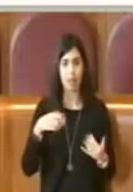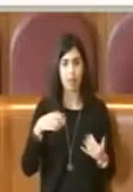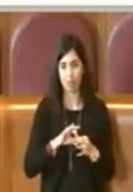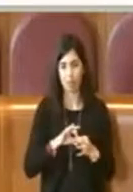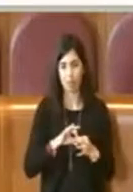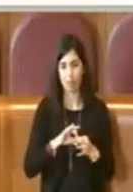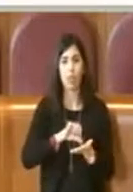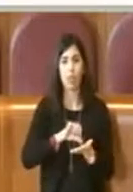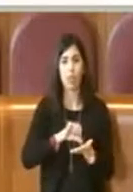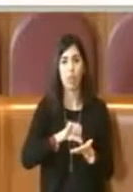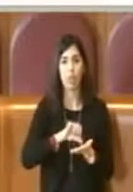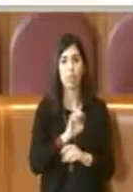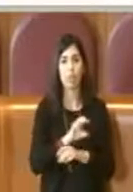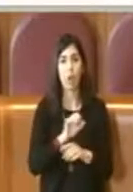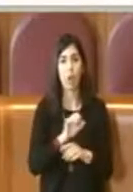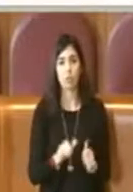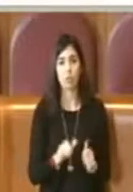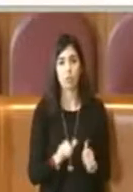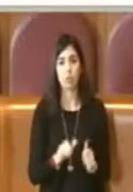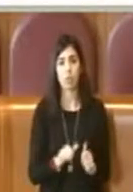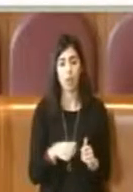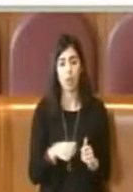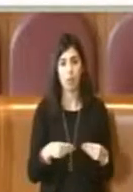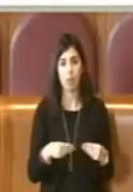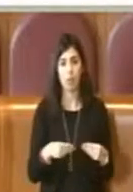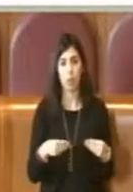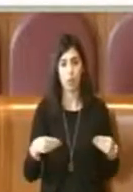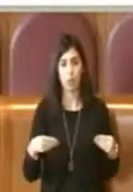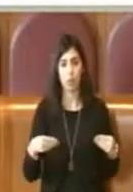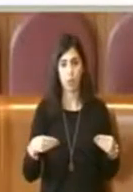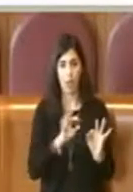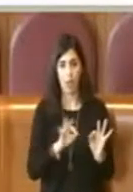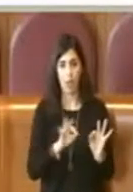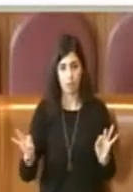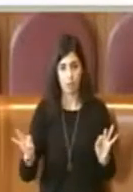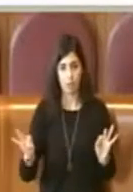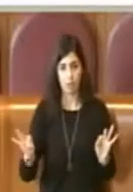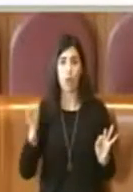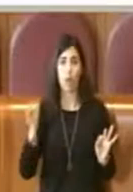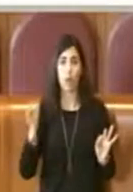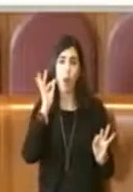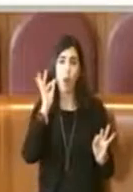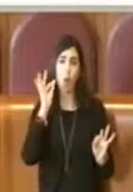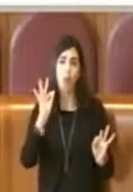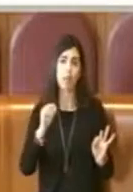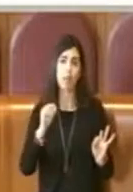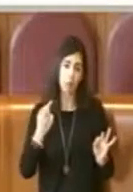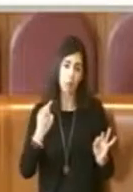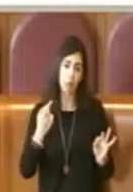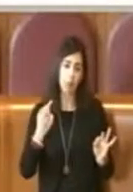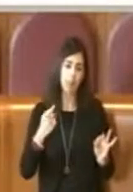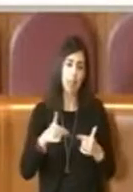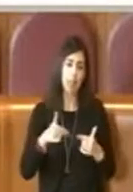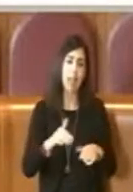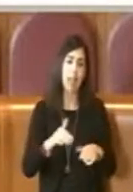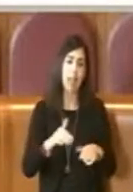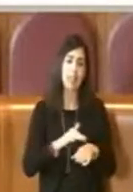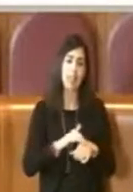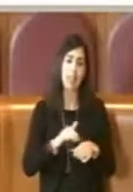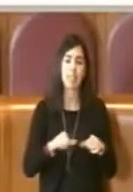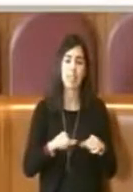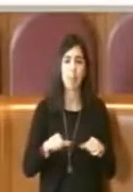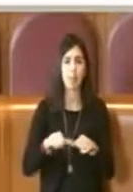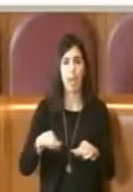di formazione professionale, quindi per assicurarne quelli che sono i servizi essenziali,